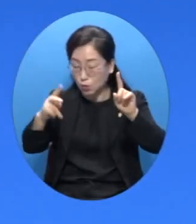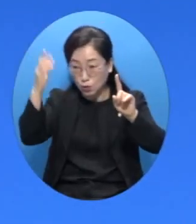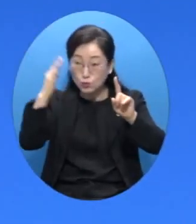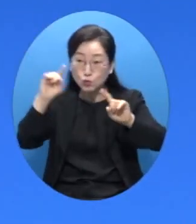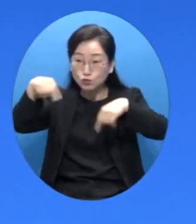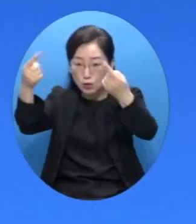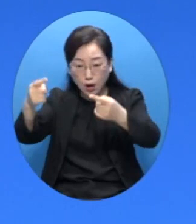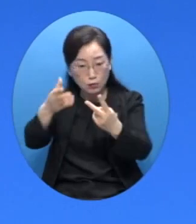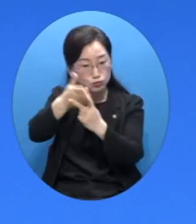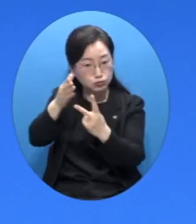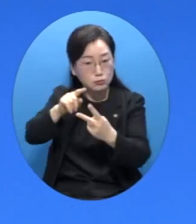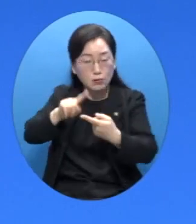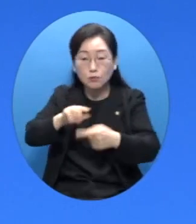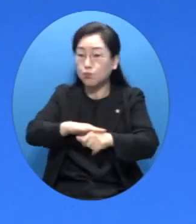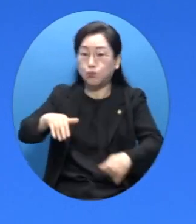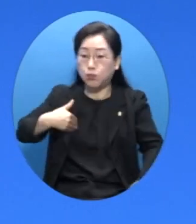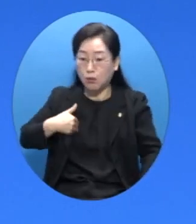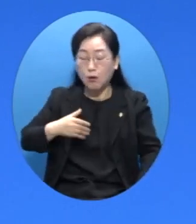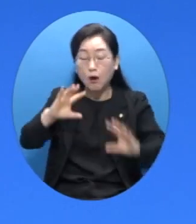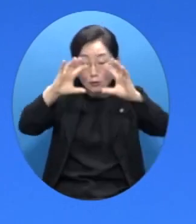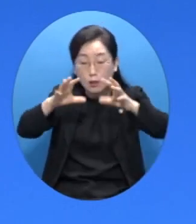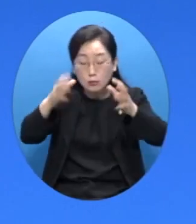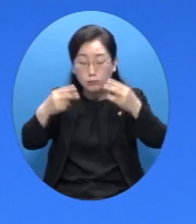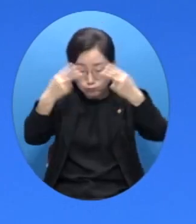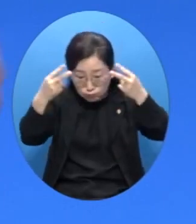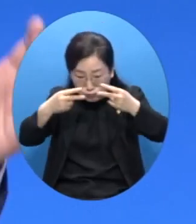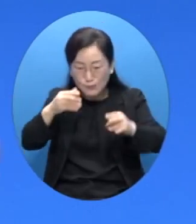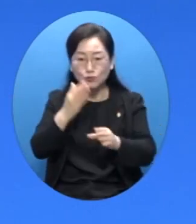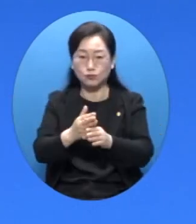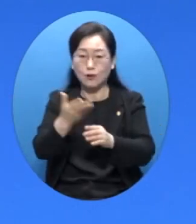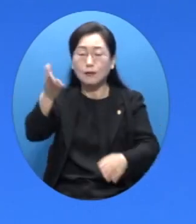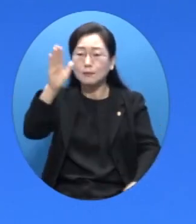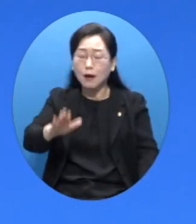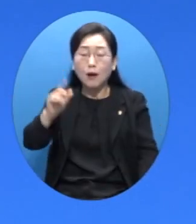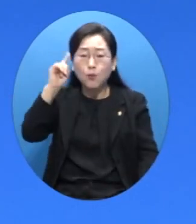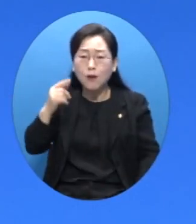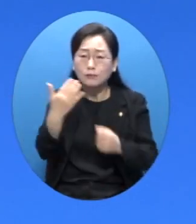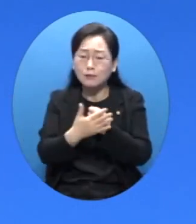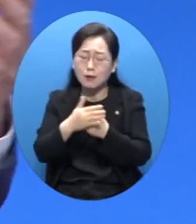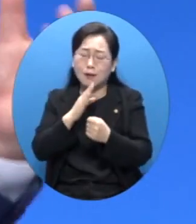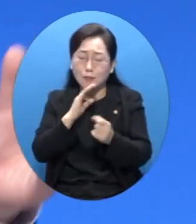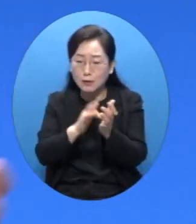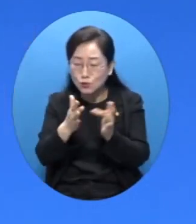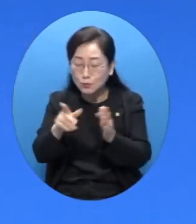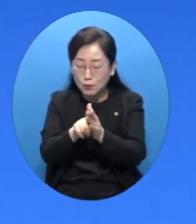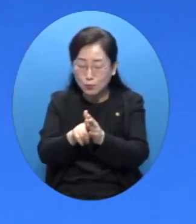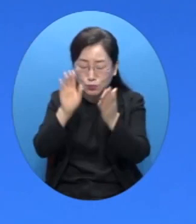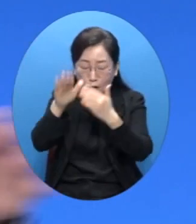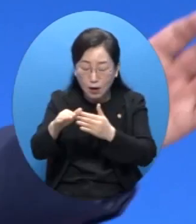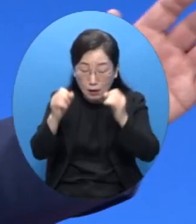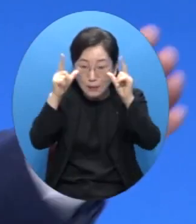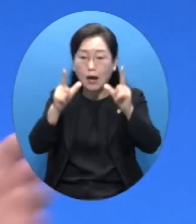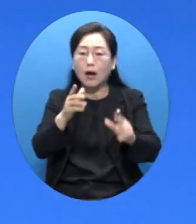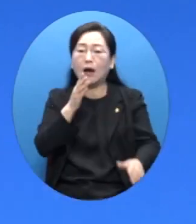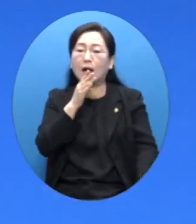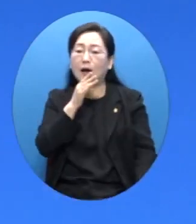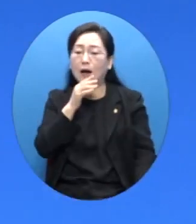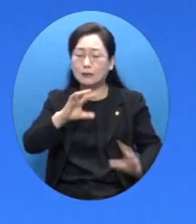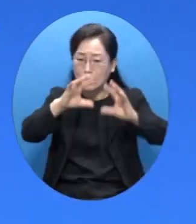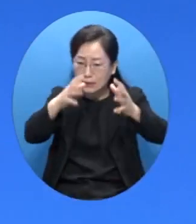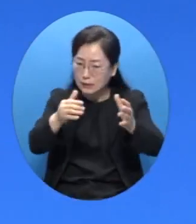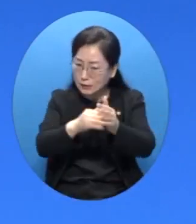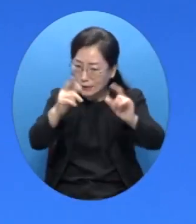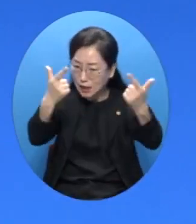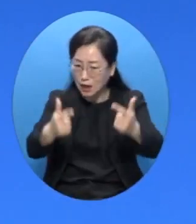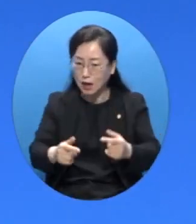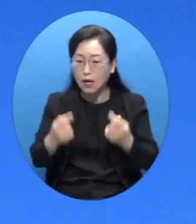몰랐고 우리는 이 땅이 전부인 줄 알고 살았던 사람입니다. 웬일인지 웬일인지 예수 믿고 나서 영인을 떠지니까 이 세상이 전부가 아니라 이 세상은